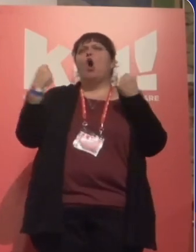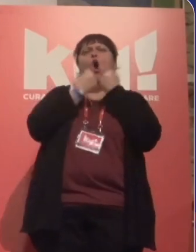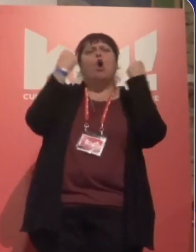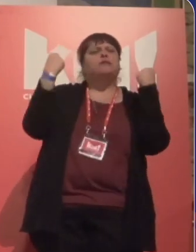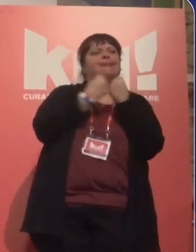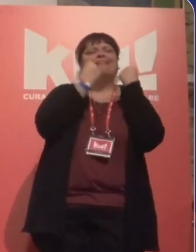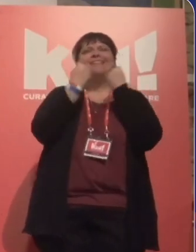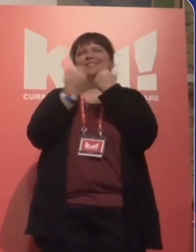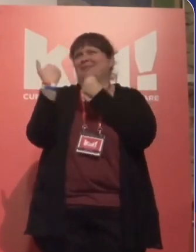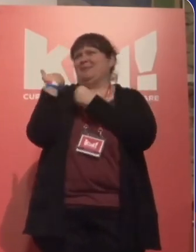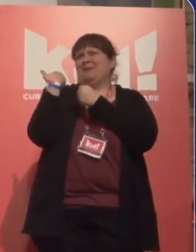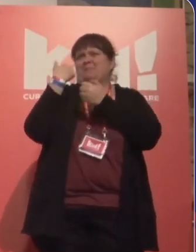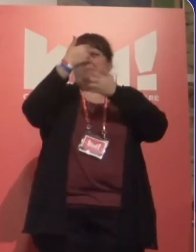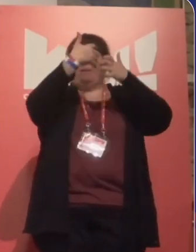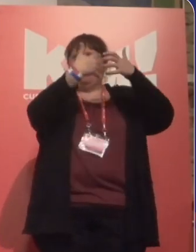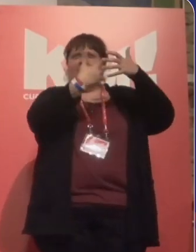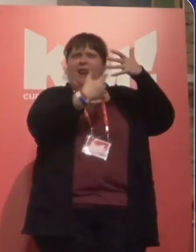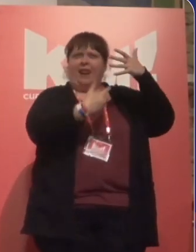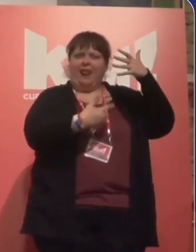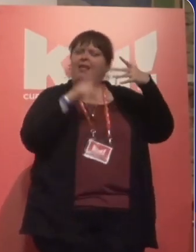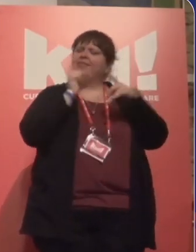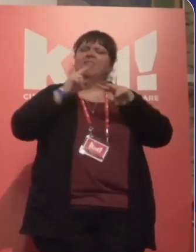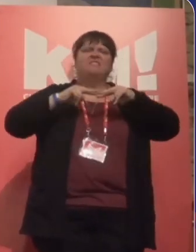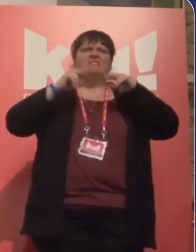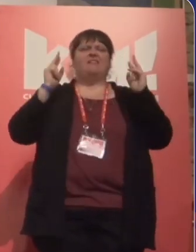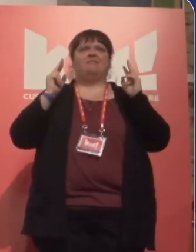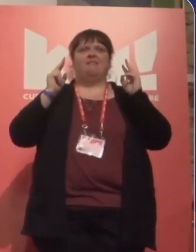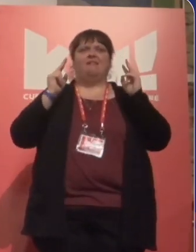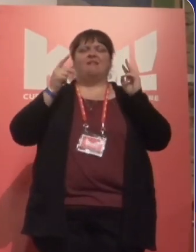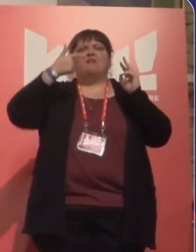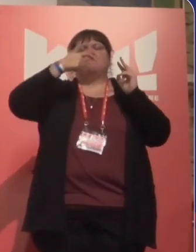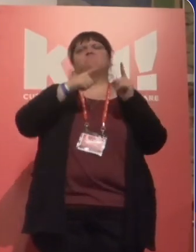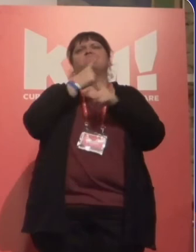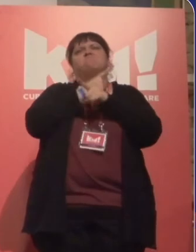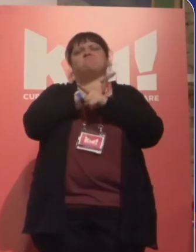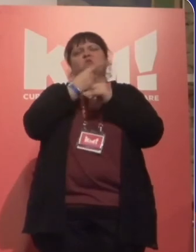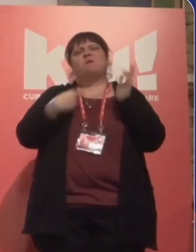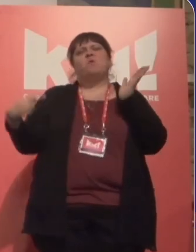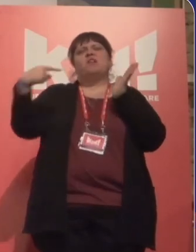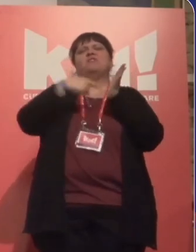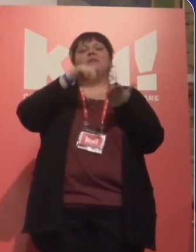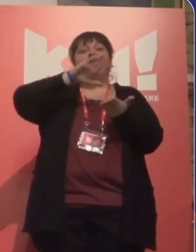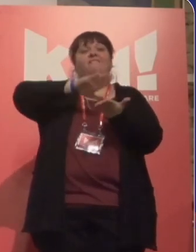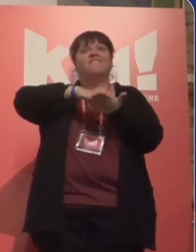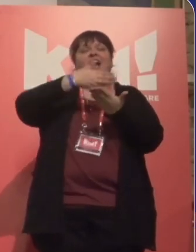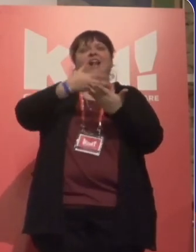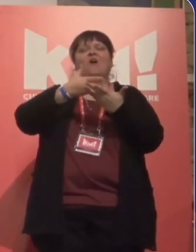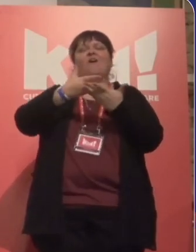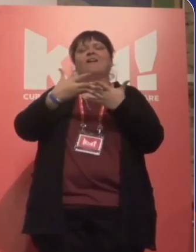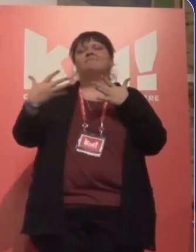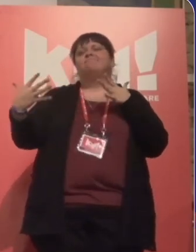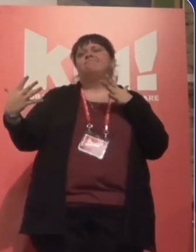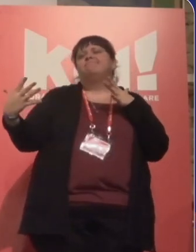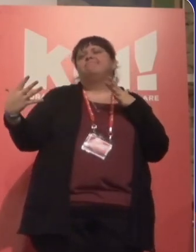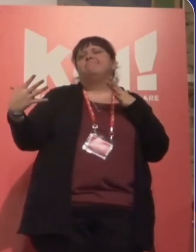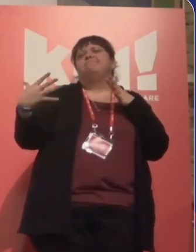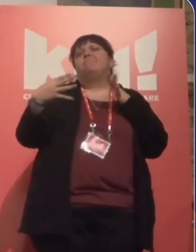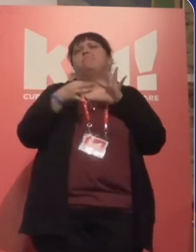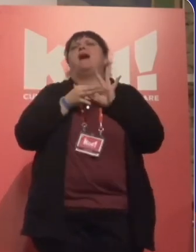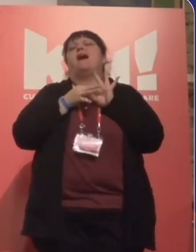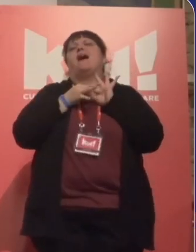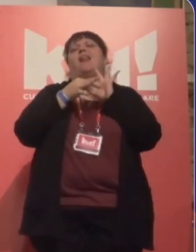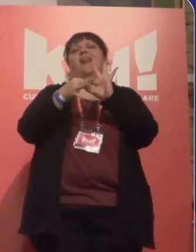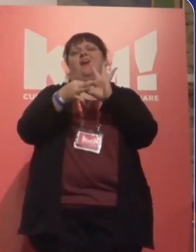il valore del legame innanzitutto penso sia un tema da mettere molto di più al